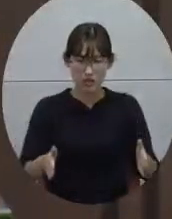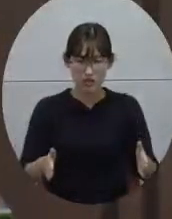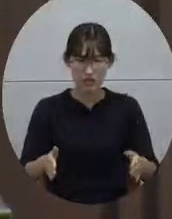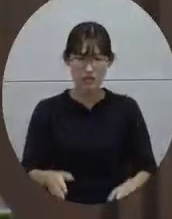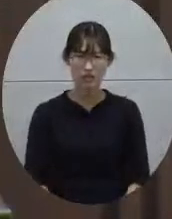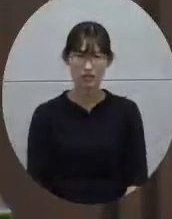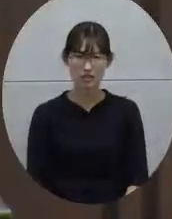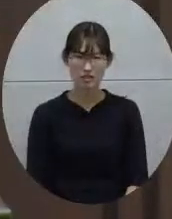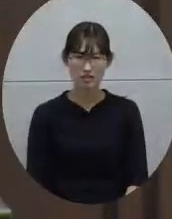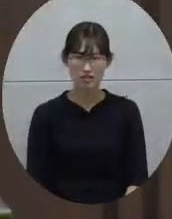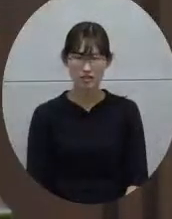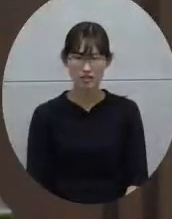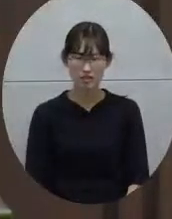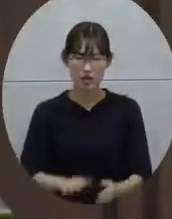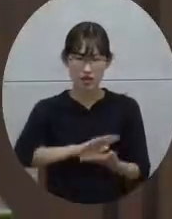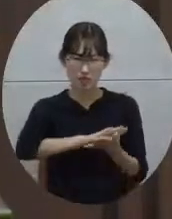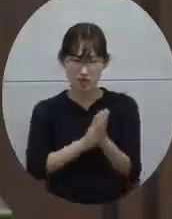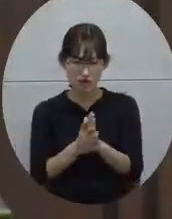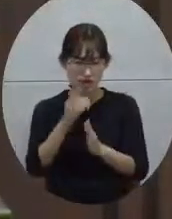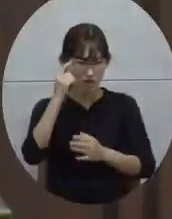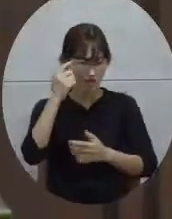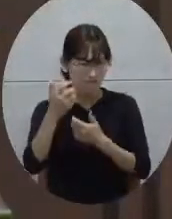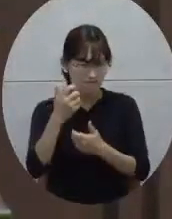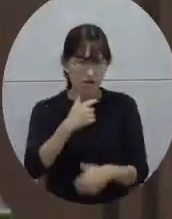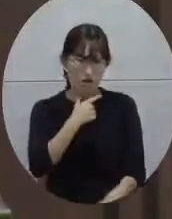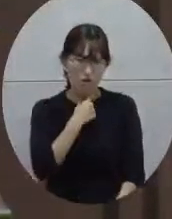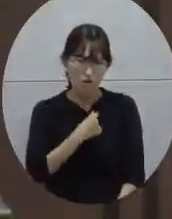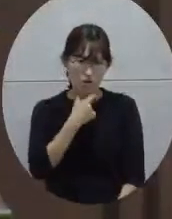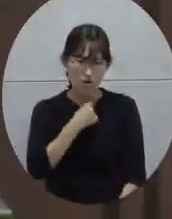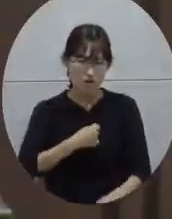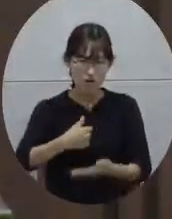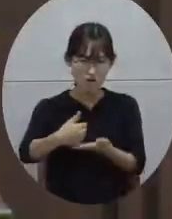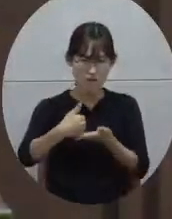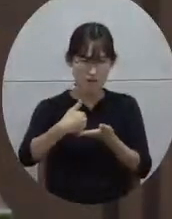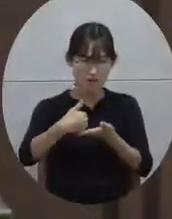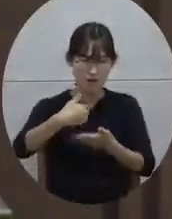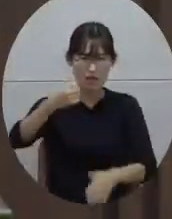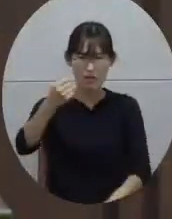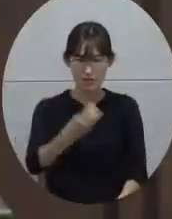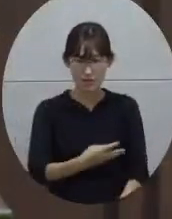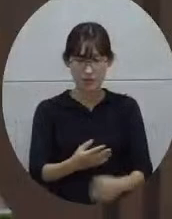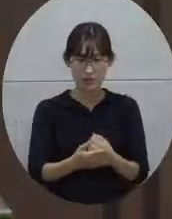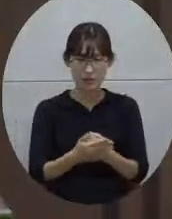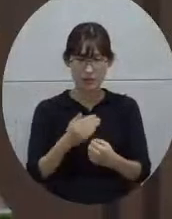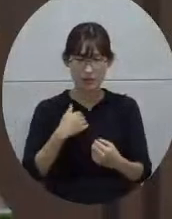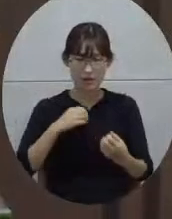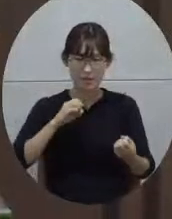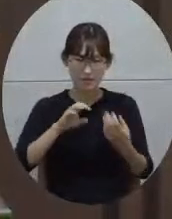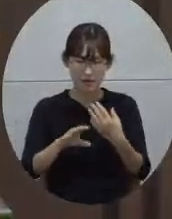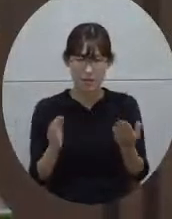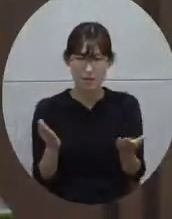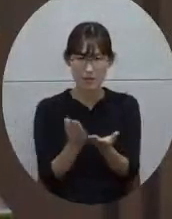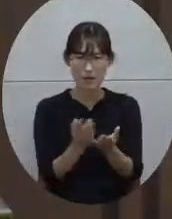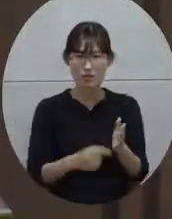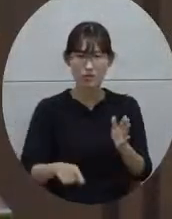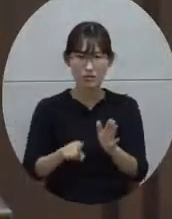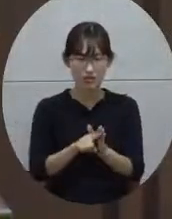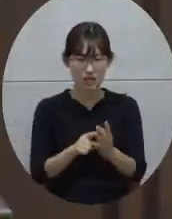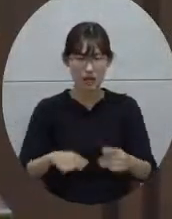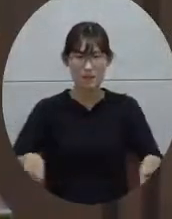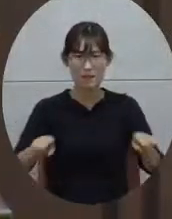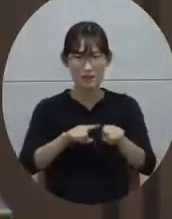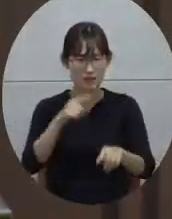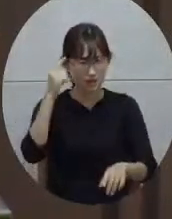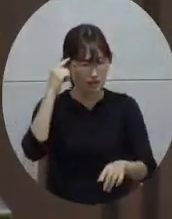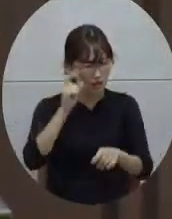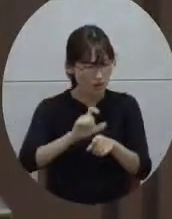보여주신 변화에 대한 열망에 화답하기 위해 함께 머리를 맞대고 치열하게